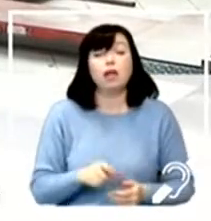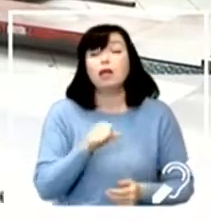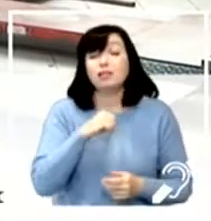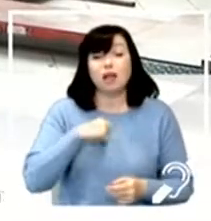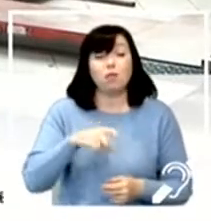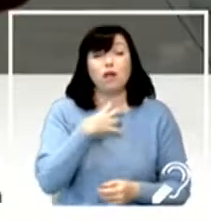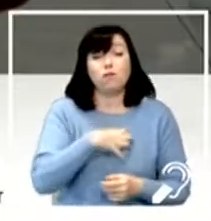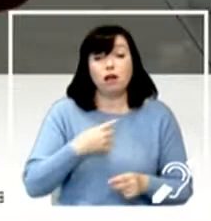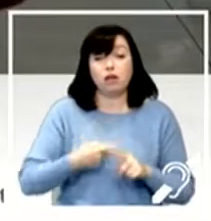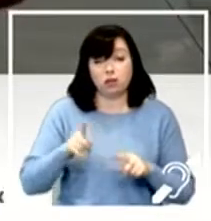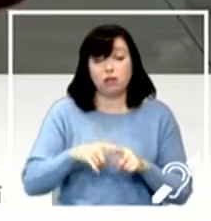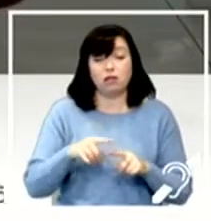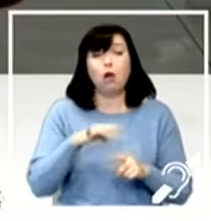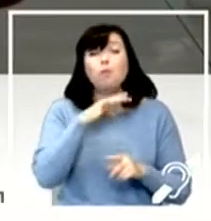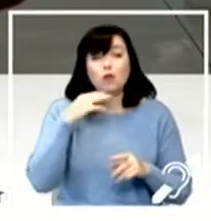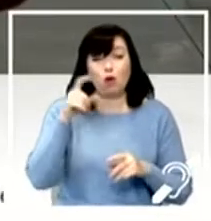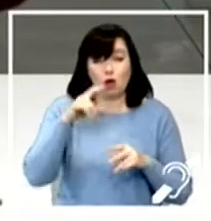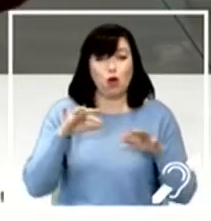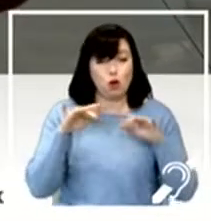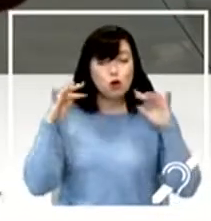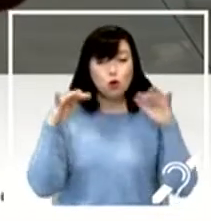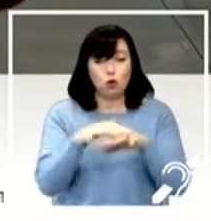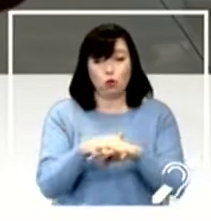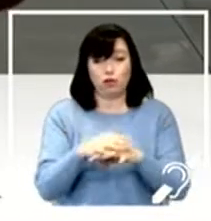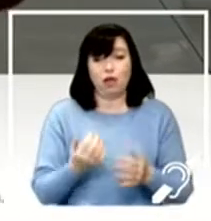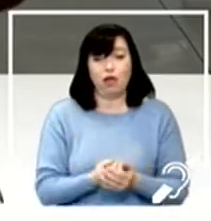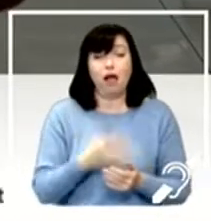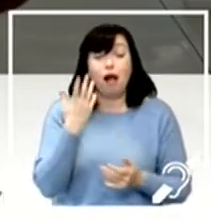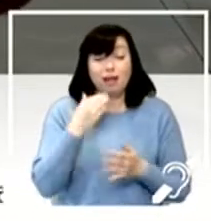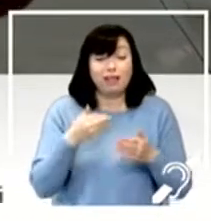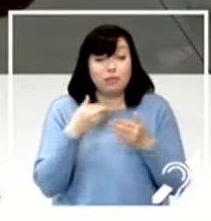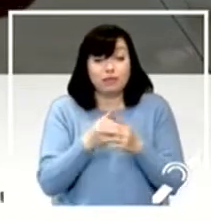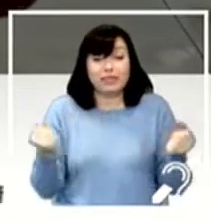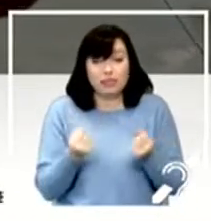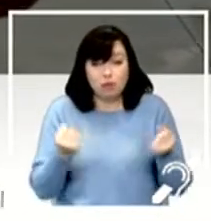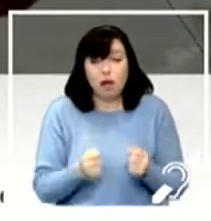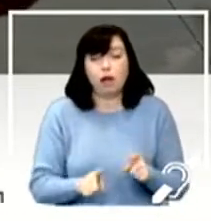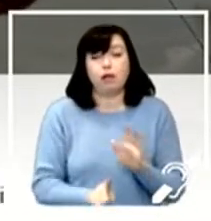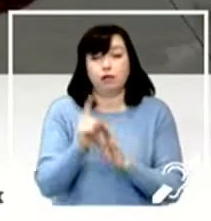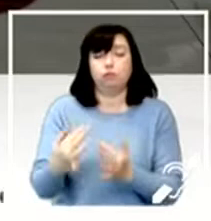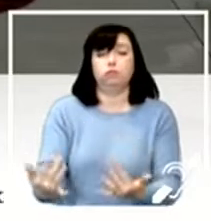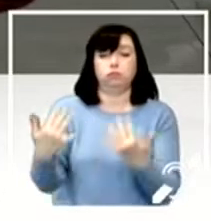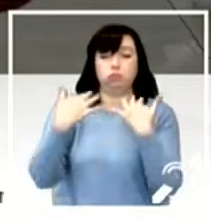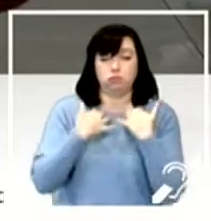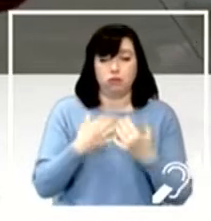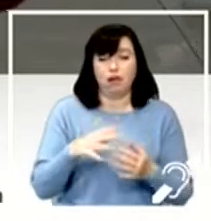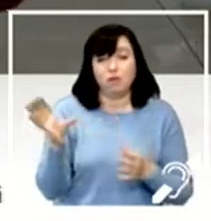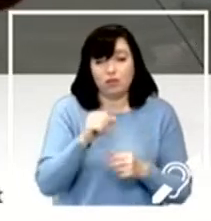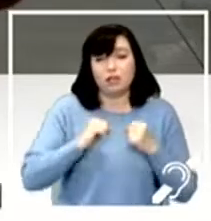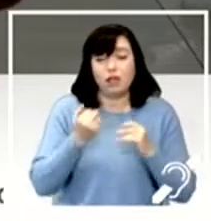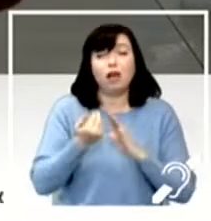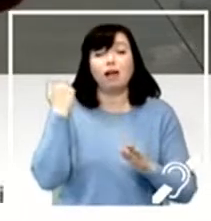este aglomerația în perioada dată, adică când vine perioada de frig. Toți trebuie mai devreme,